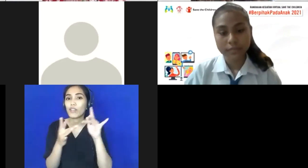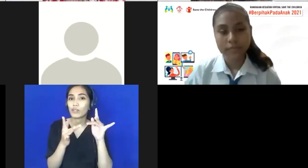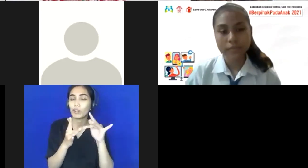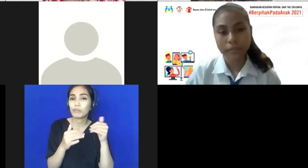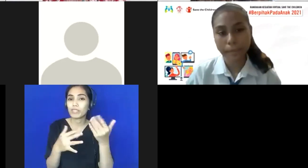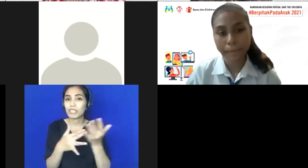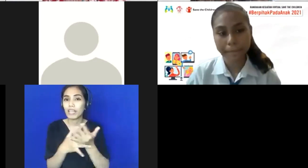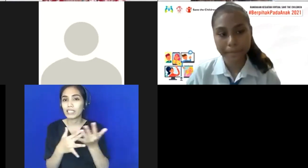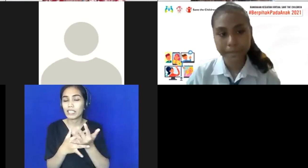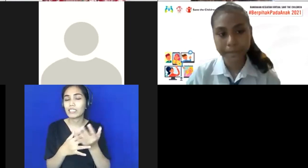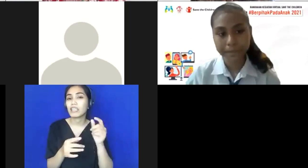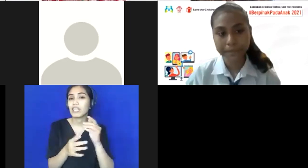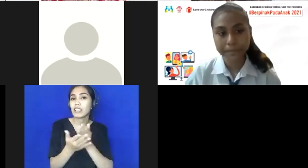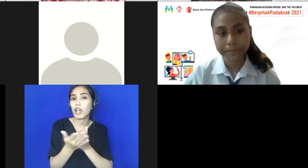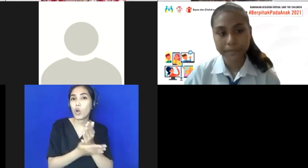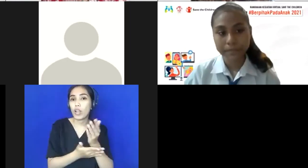diakses lewat